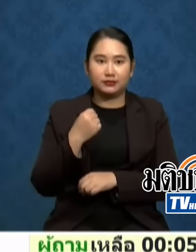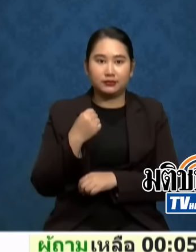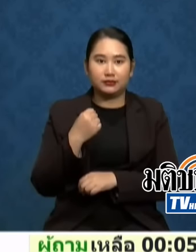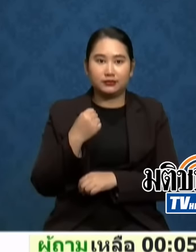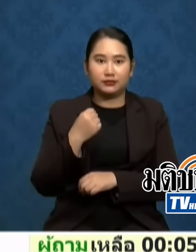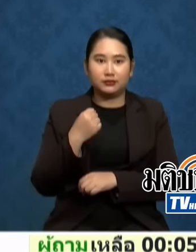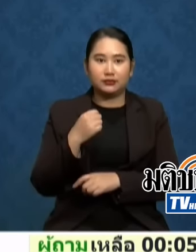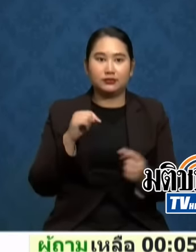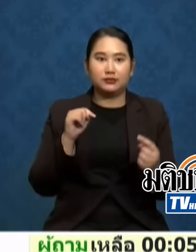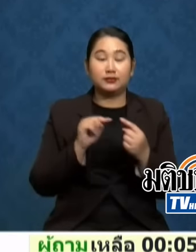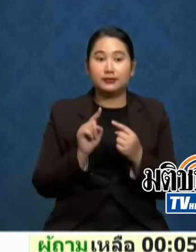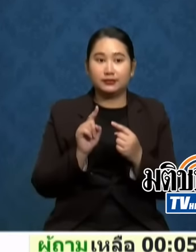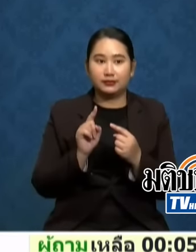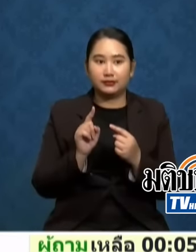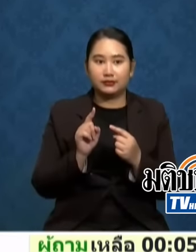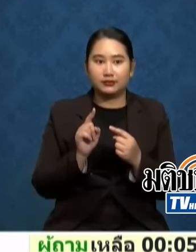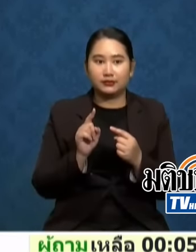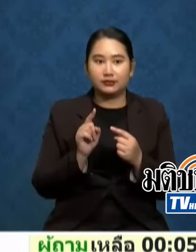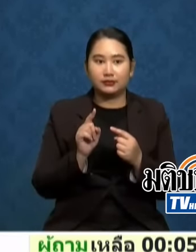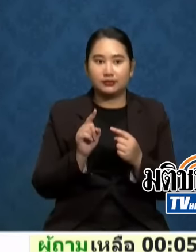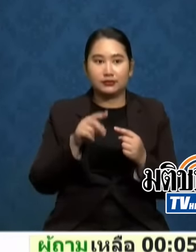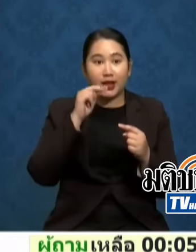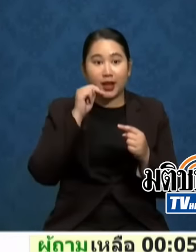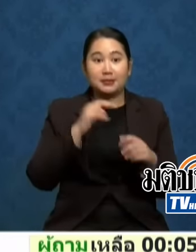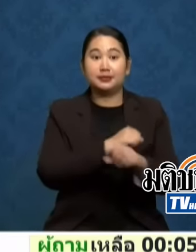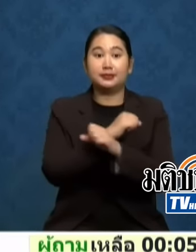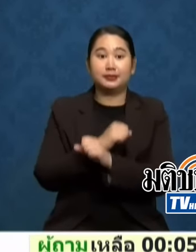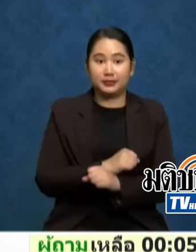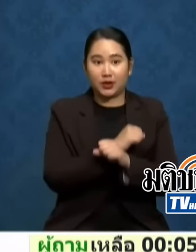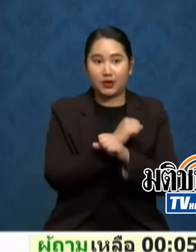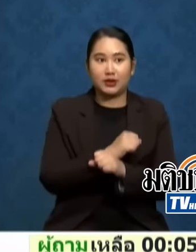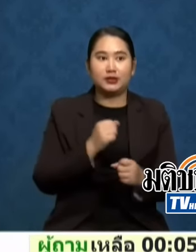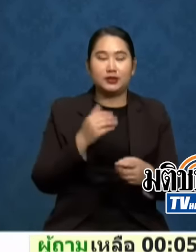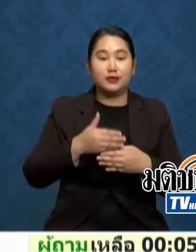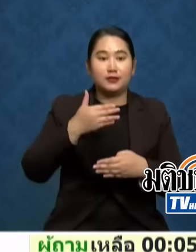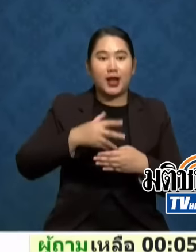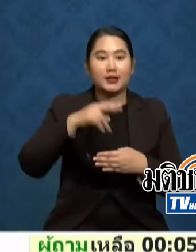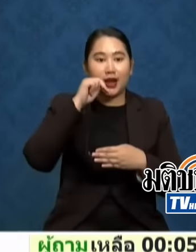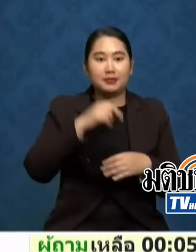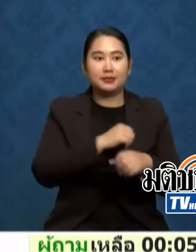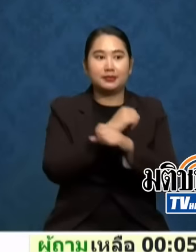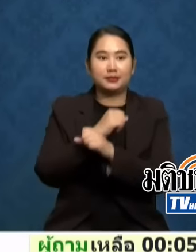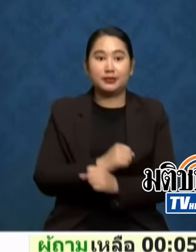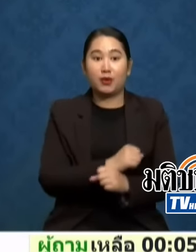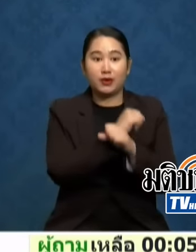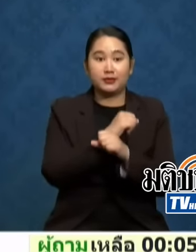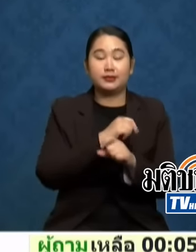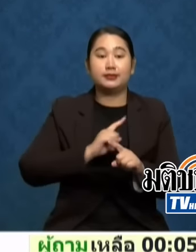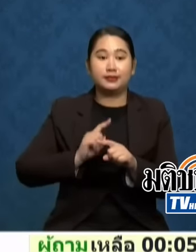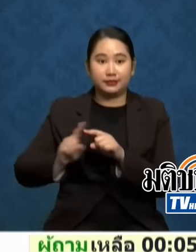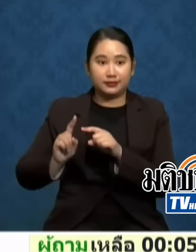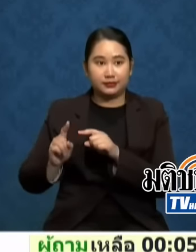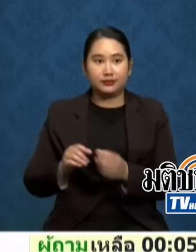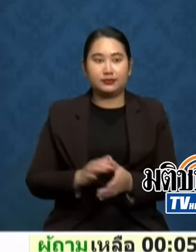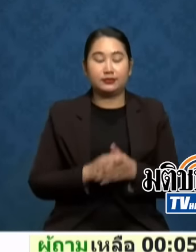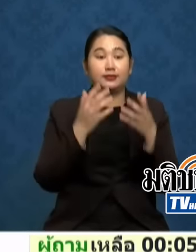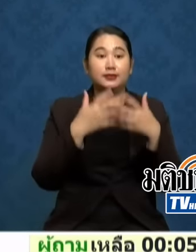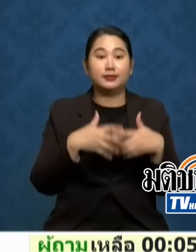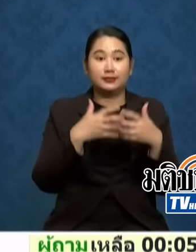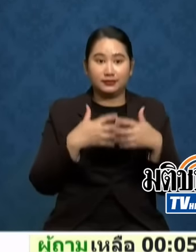ใช้ในการกักเก็บกั้นน้ำที่เช่นอ่างเก็บน้ำฝายต่างๆนะครับดูแลเรื่องของเครื่องจักร